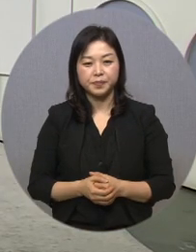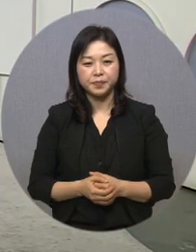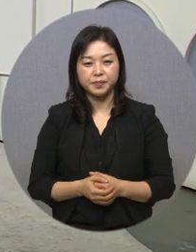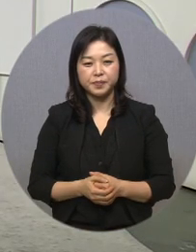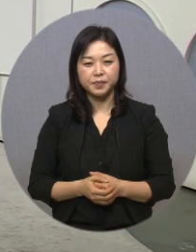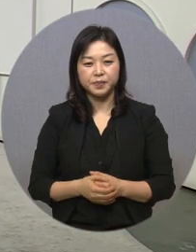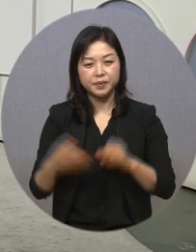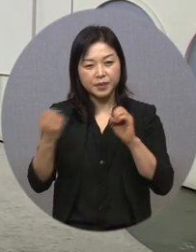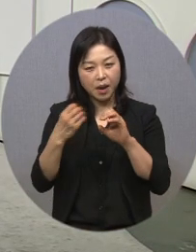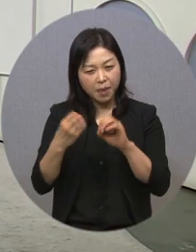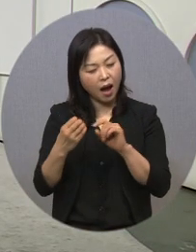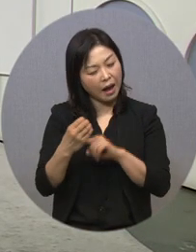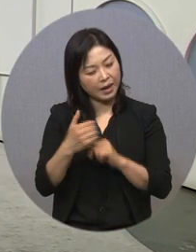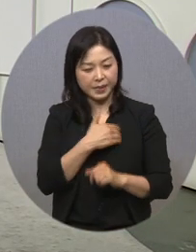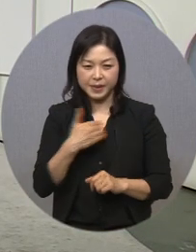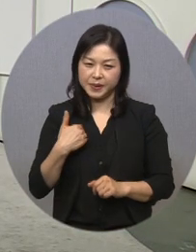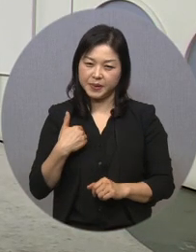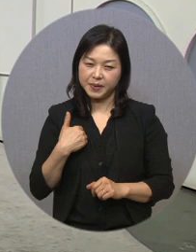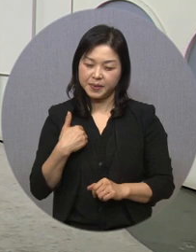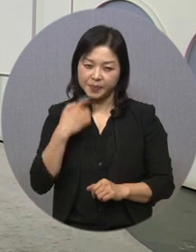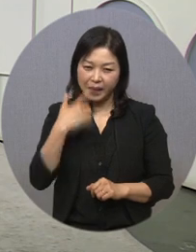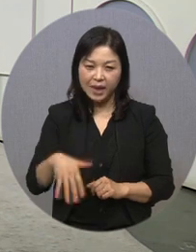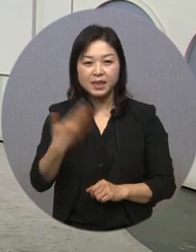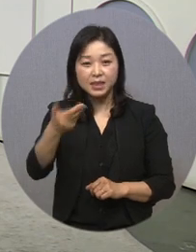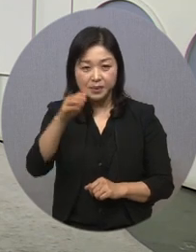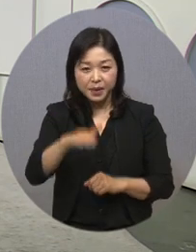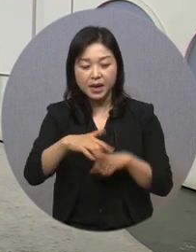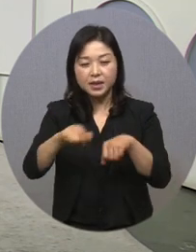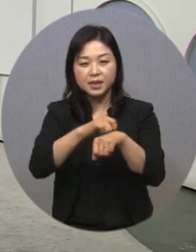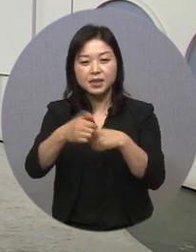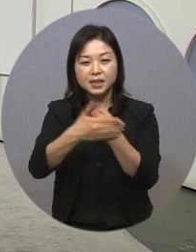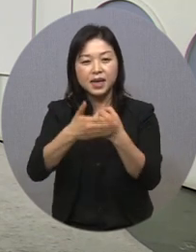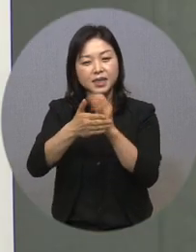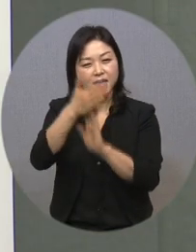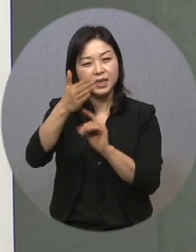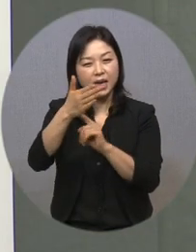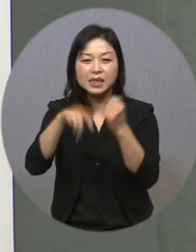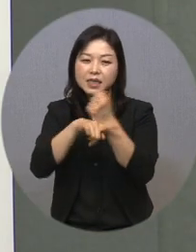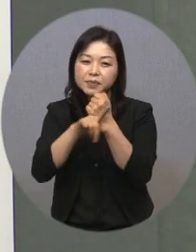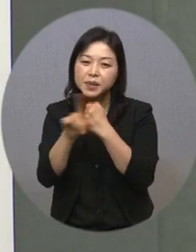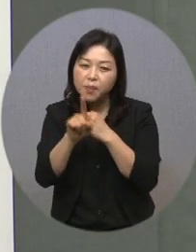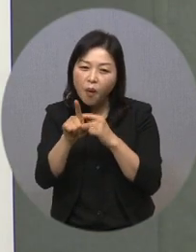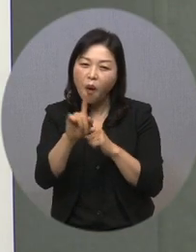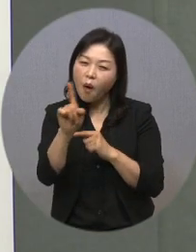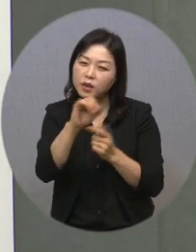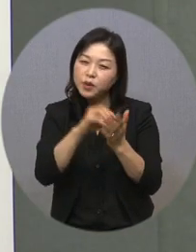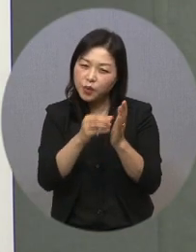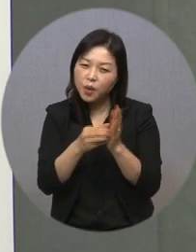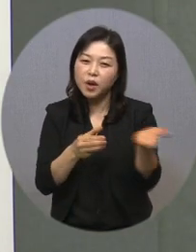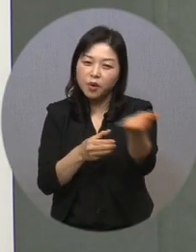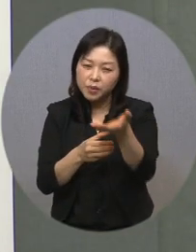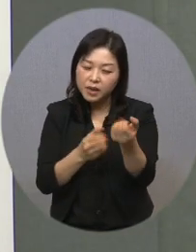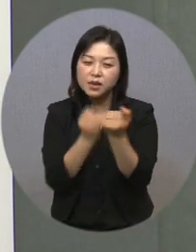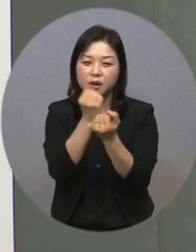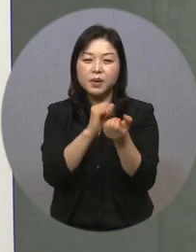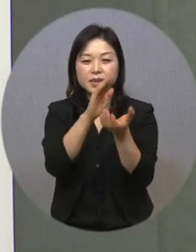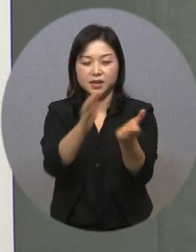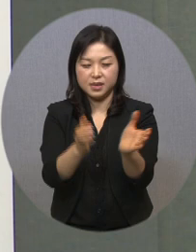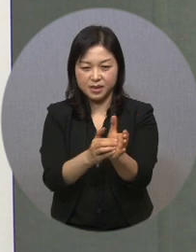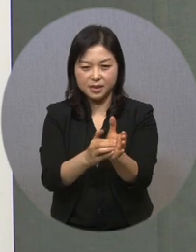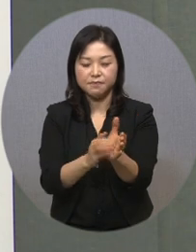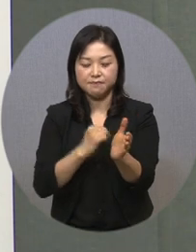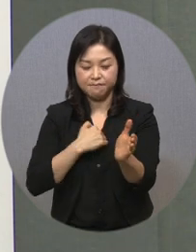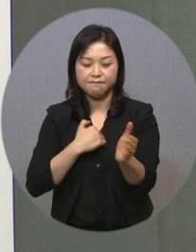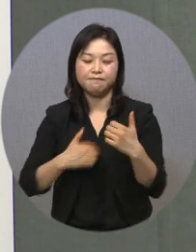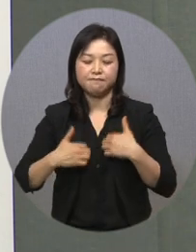흡족한 대답은 아닙니다만은 특례시란 이런 것이다 하는 걸 어느 정도 여러분께 설명을 드릴 수